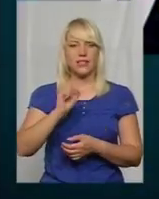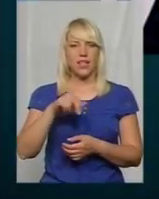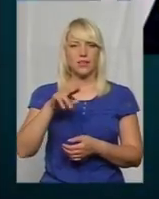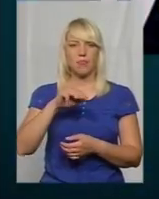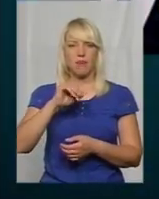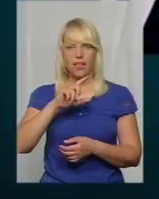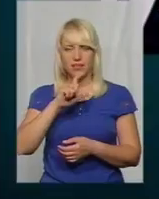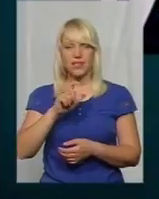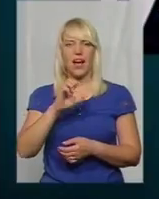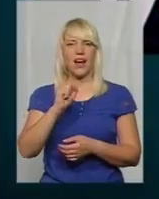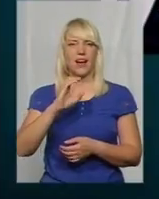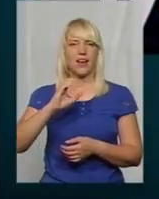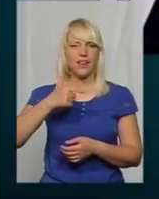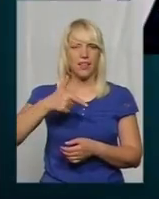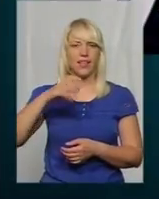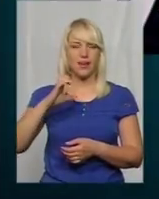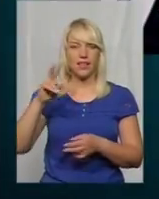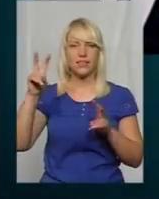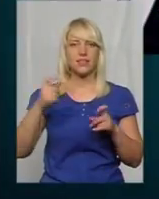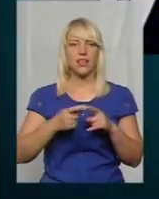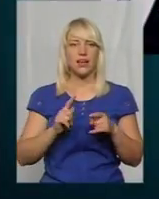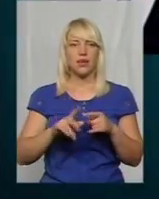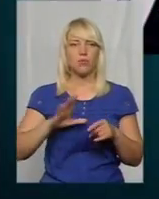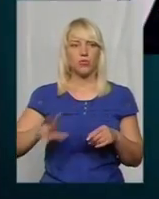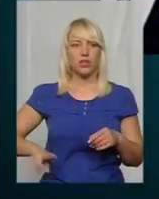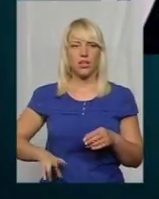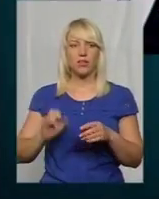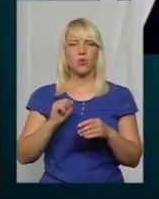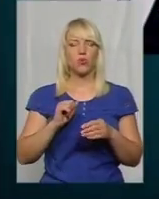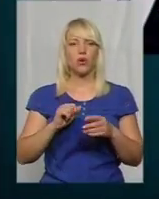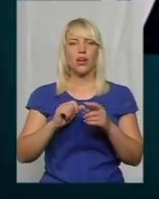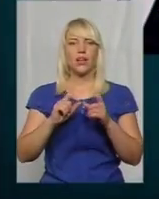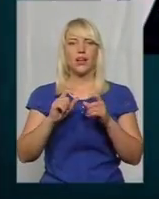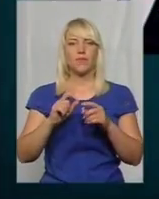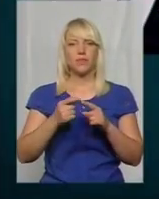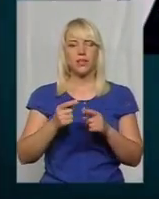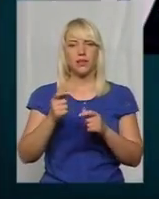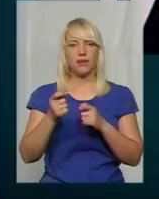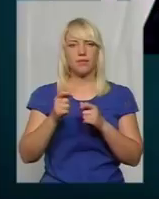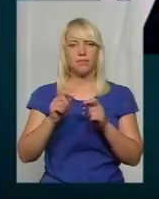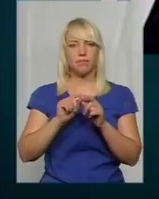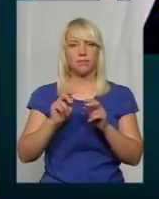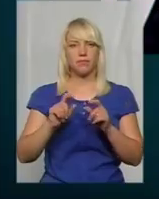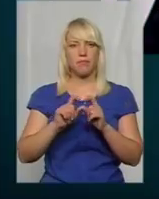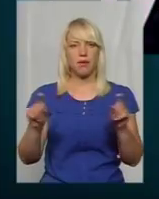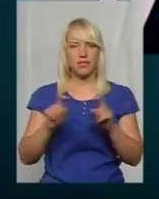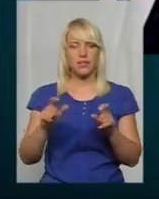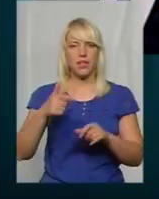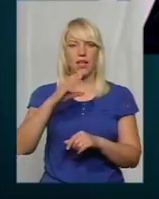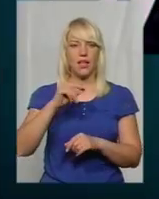2007 по 2011 рік – директор у різних гіпермаркетах мережі товариства з обмеженою відповідальністю «Епіцентр К».